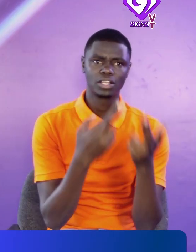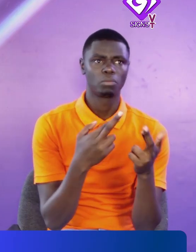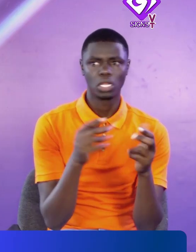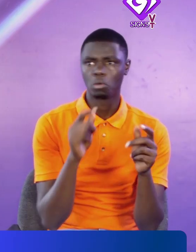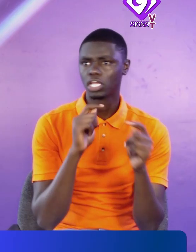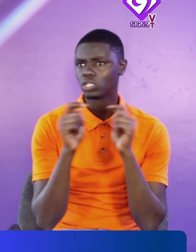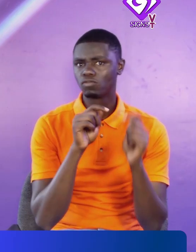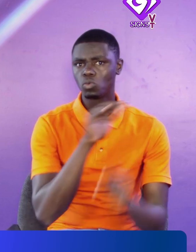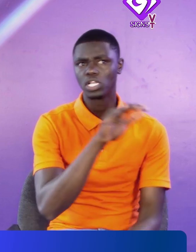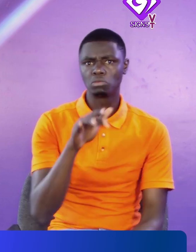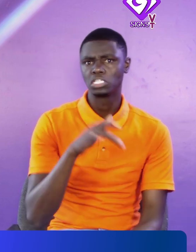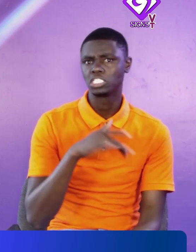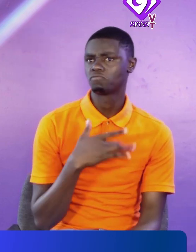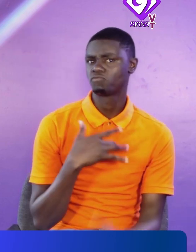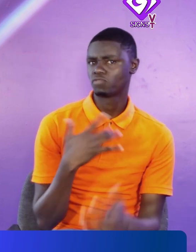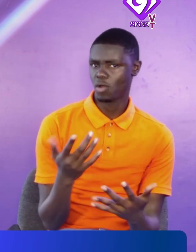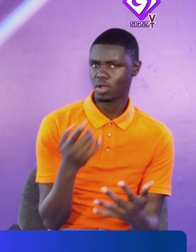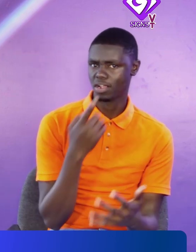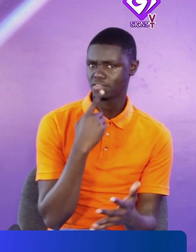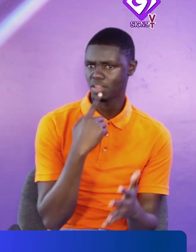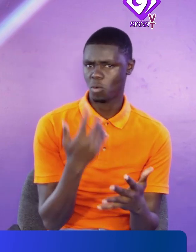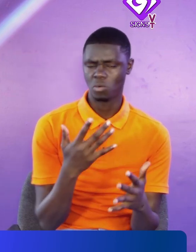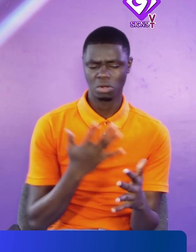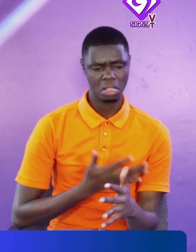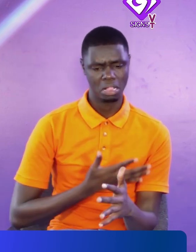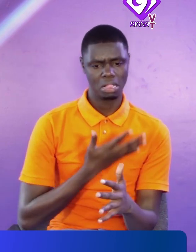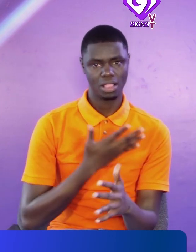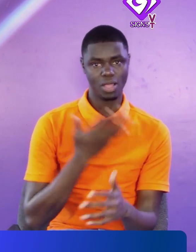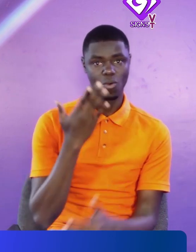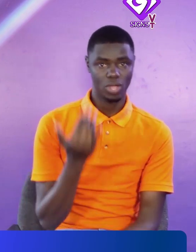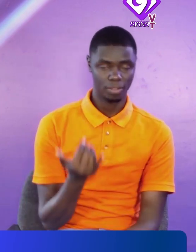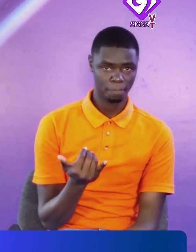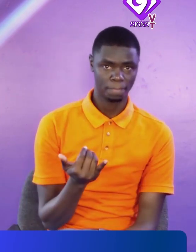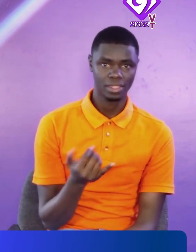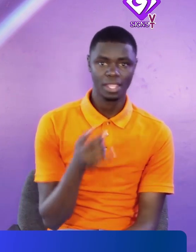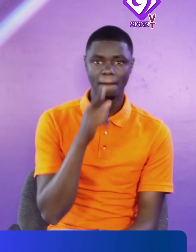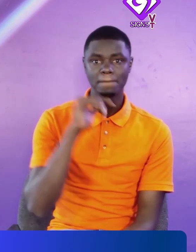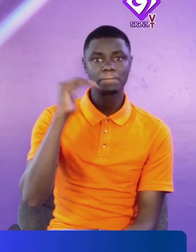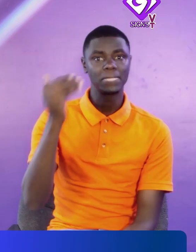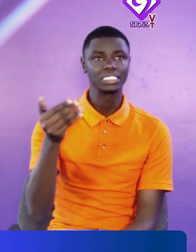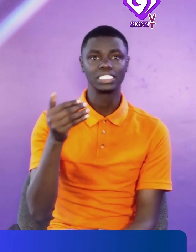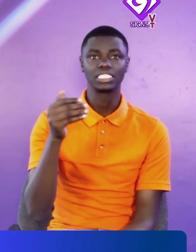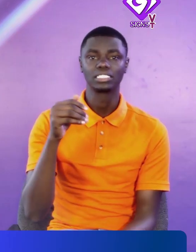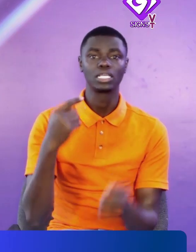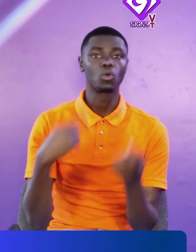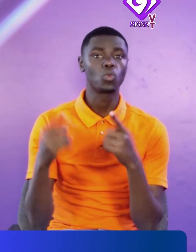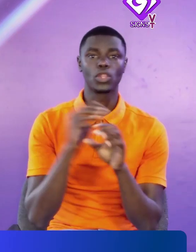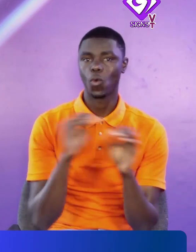walimuuliza anafilaje, akasema amekasirika sana juu Man City they were not able to win that game,